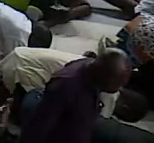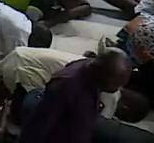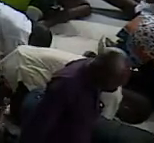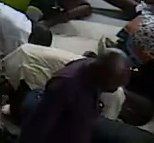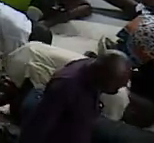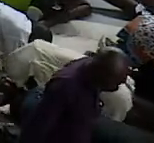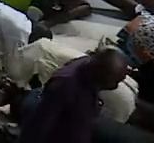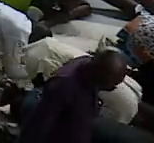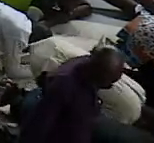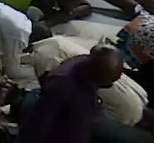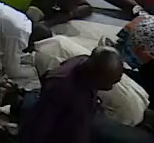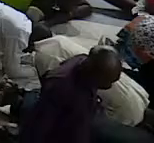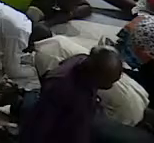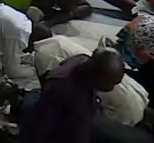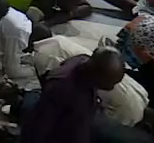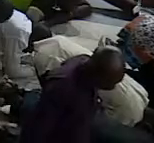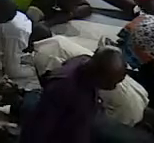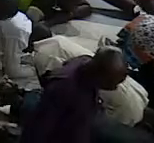Jésus